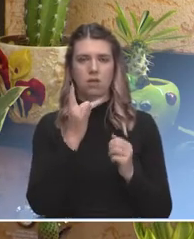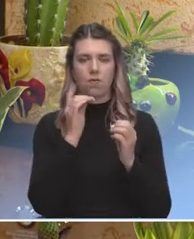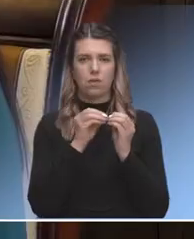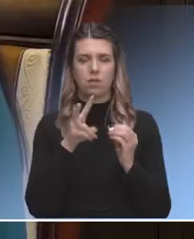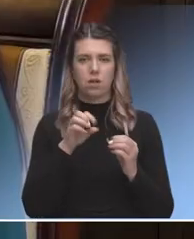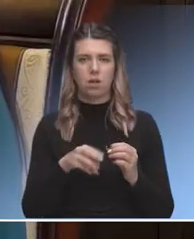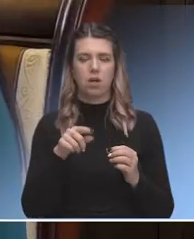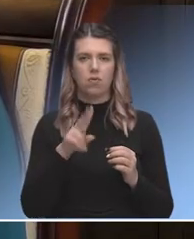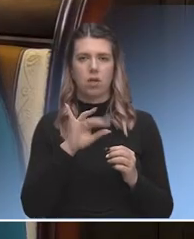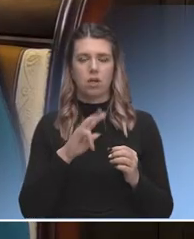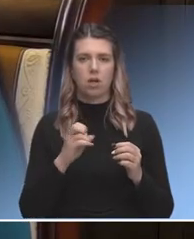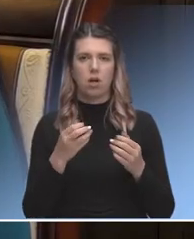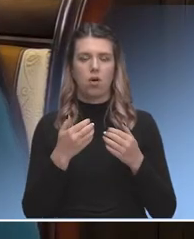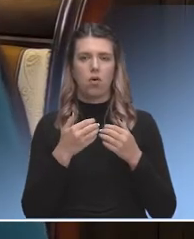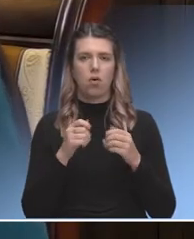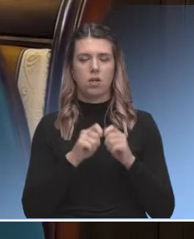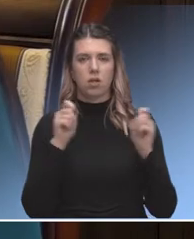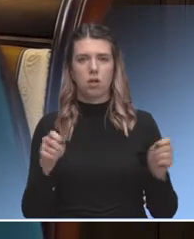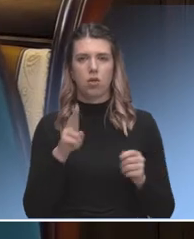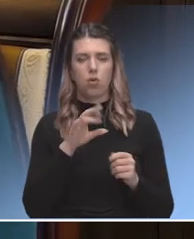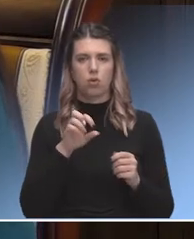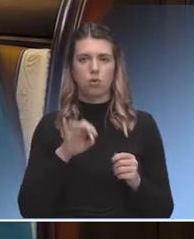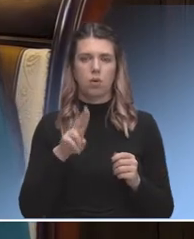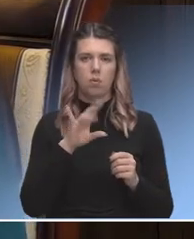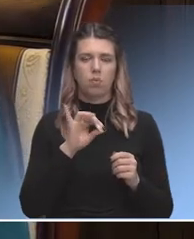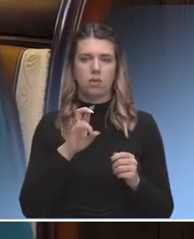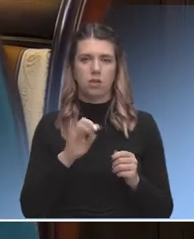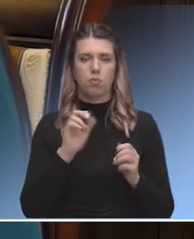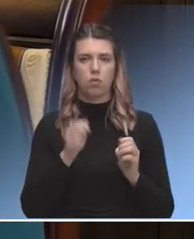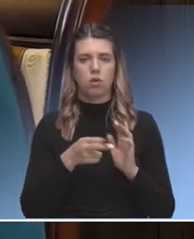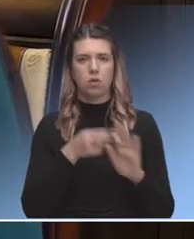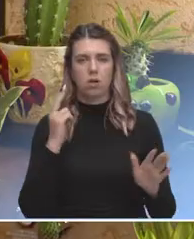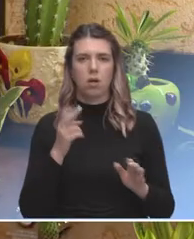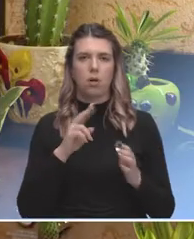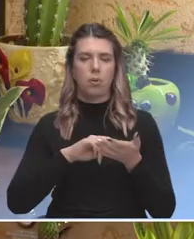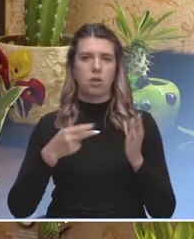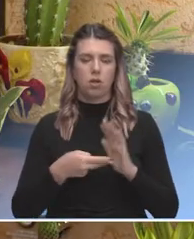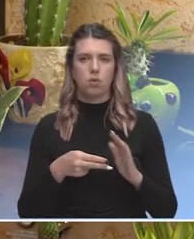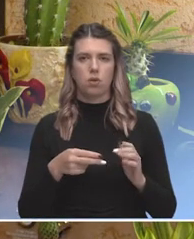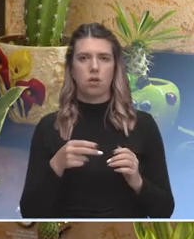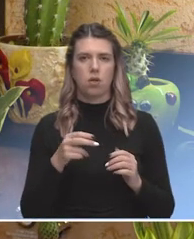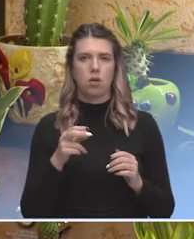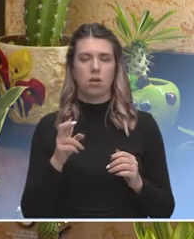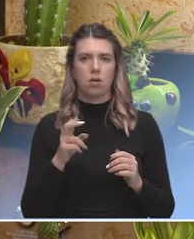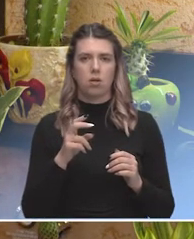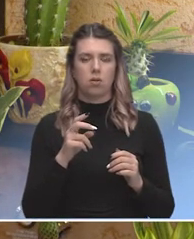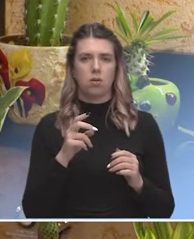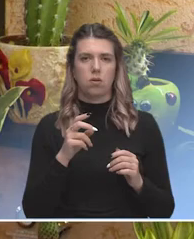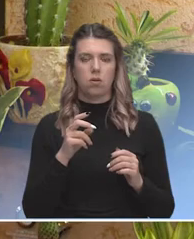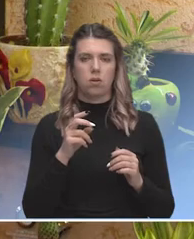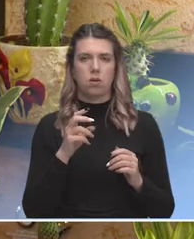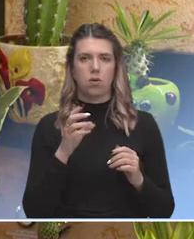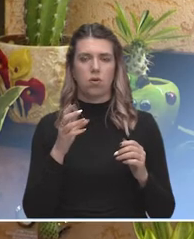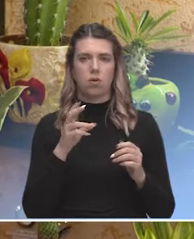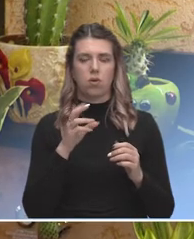10 лет. А будут ли эти данные в открытом доступе? Вот, например, бизнес может ли воспользоваться? Планируется